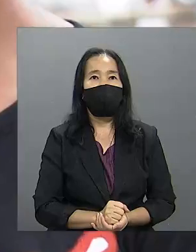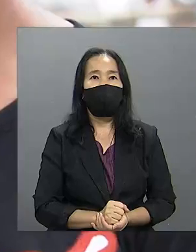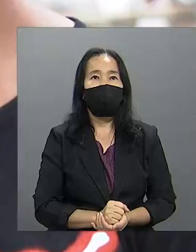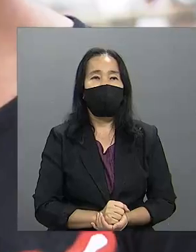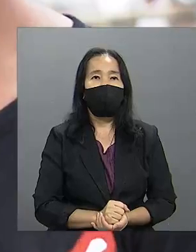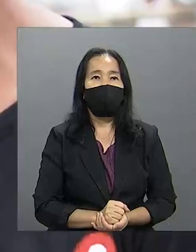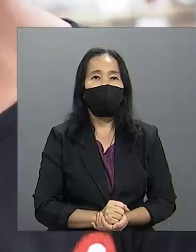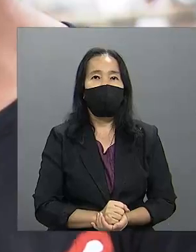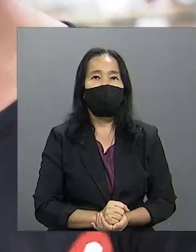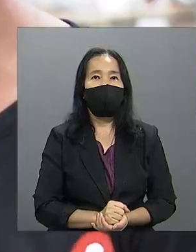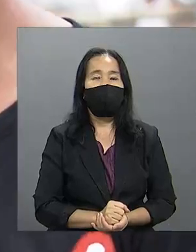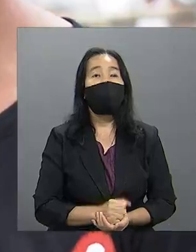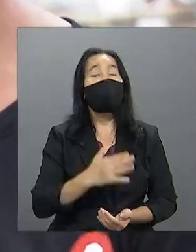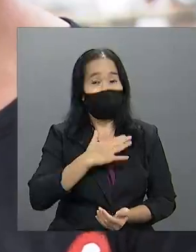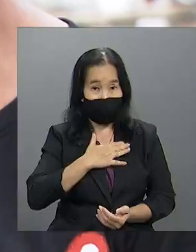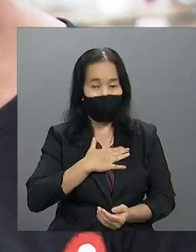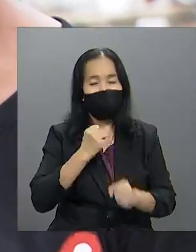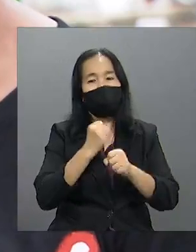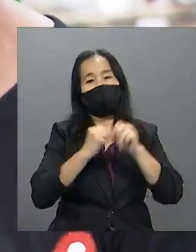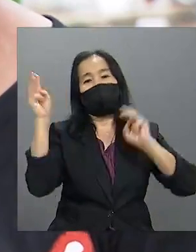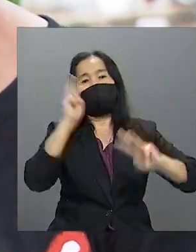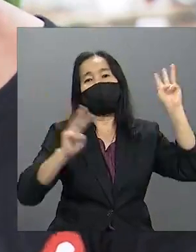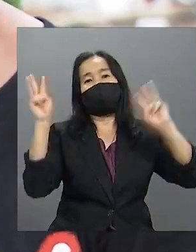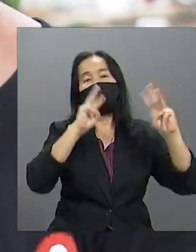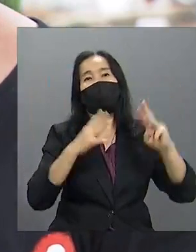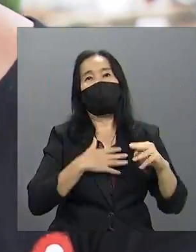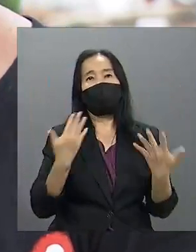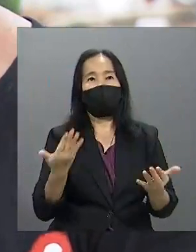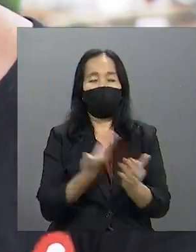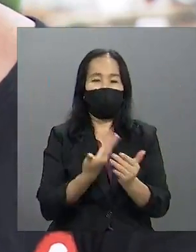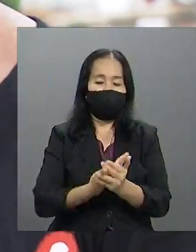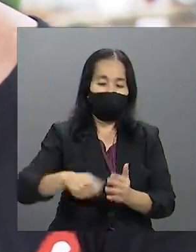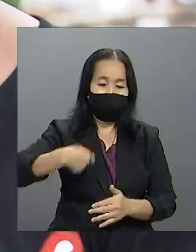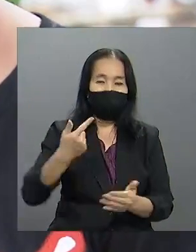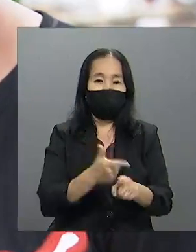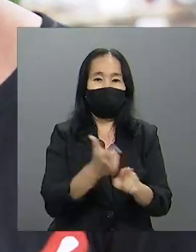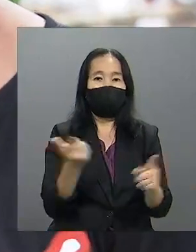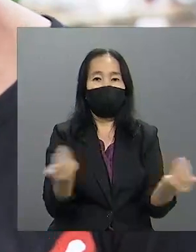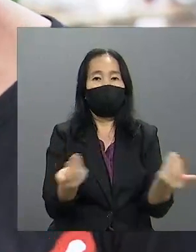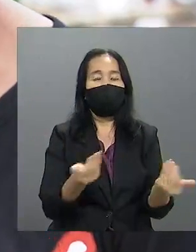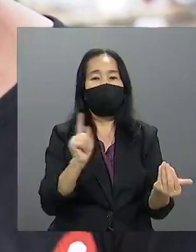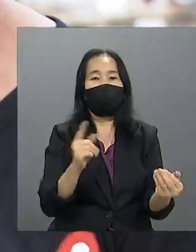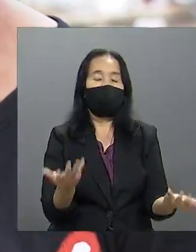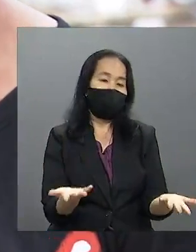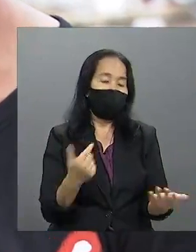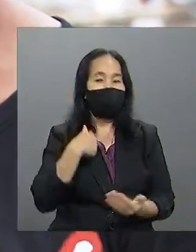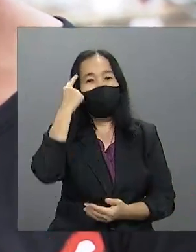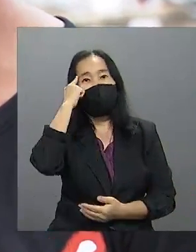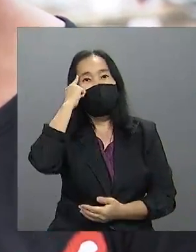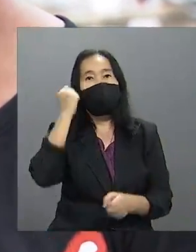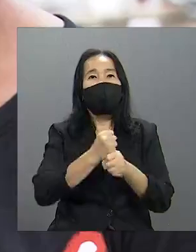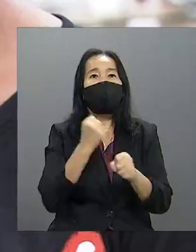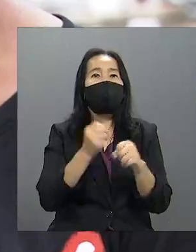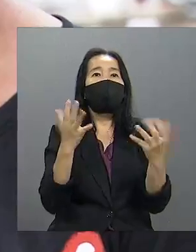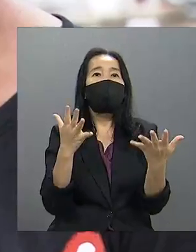คือว่าตกงานนะคะพี่แล้วก็คือค่าใช้จ่ายเรื่องลูกอะไรเงี้ยต้องใช้เงินแต่ว่าคือก็ไม่ได้ไปทำงานก็เลยไม่มีราย